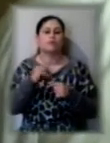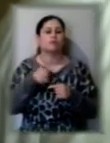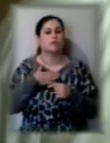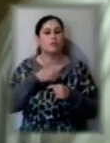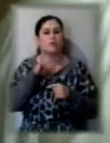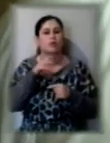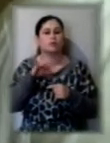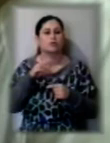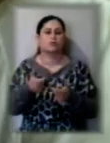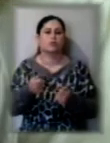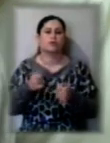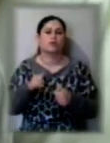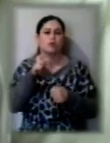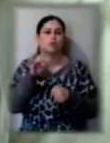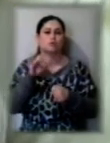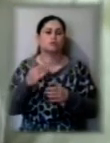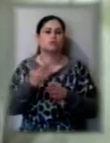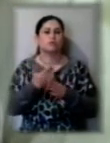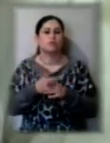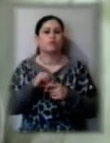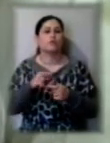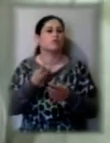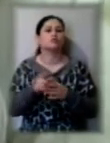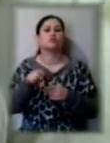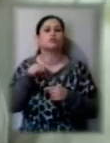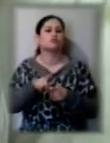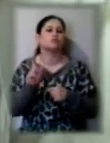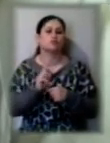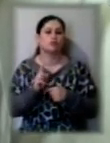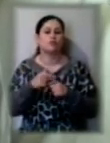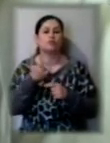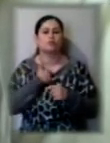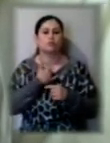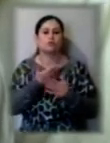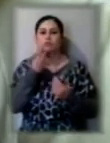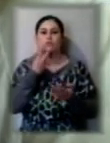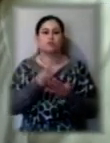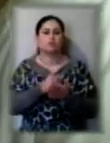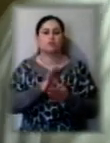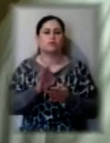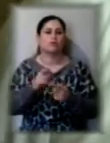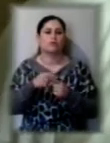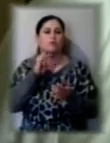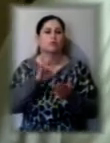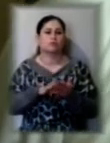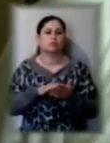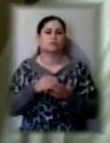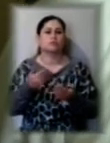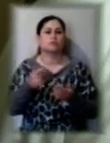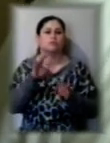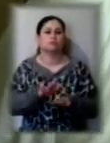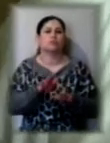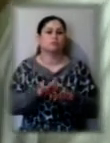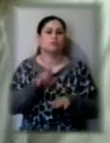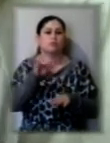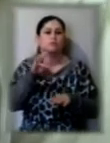та хоспісною допомогою полягає в тому, що у нас не передбачається постійне перебування пацієнтів на